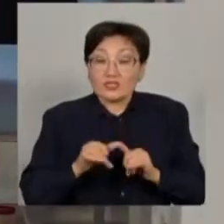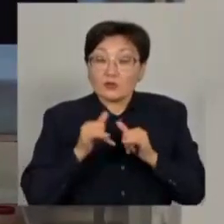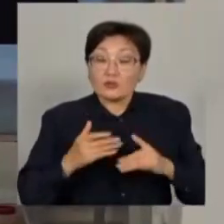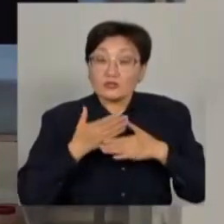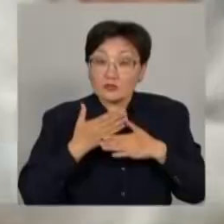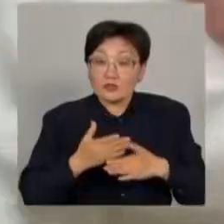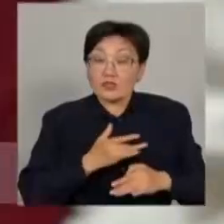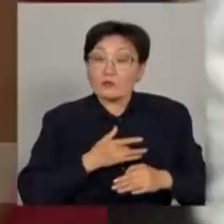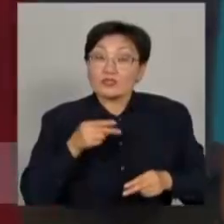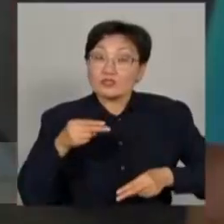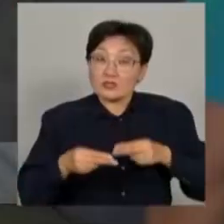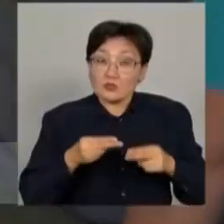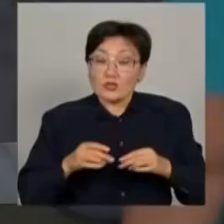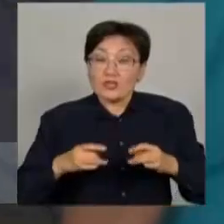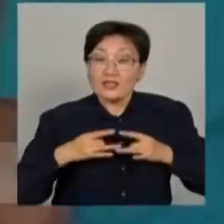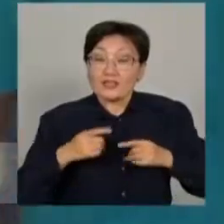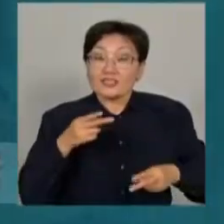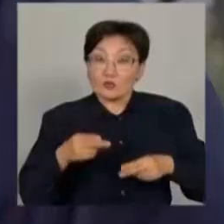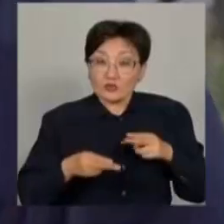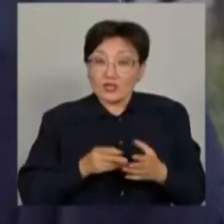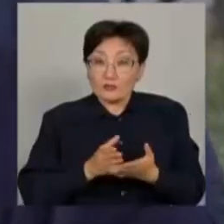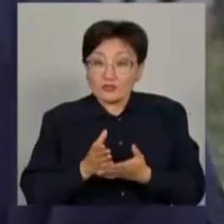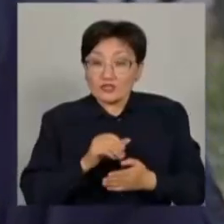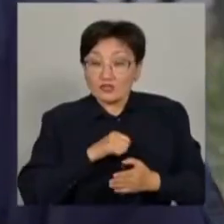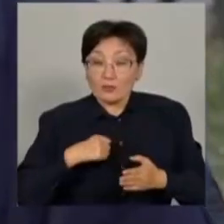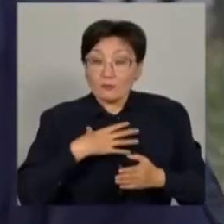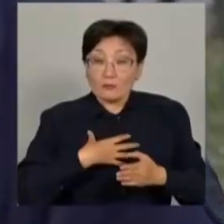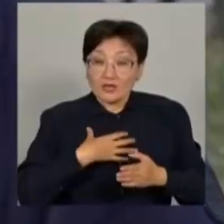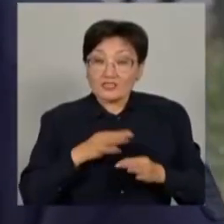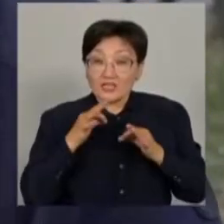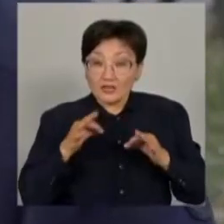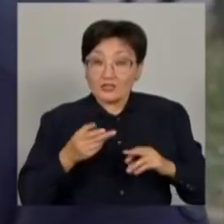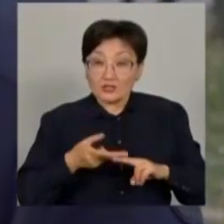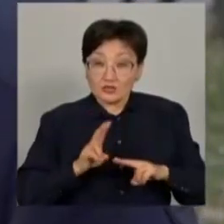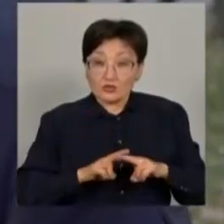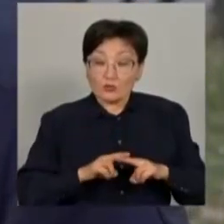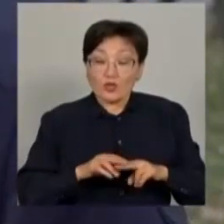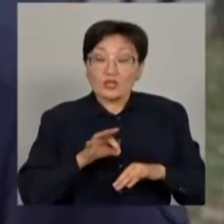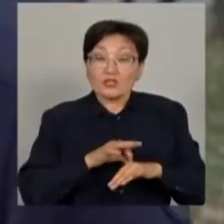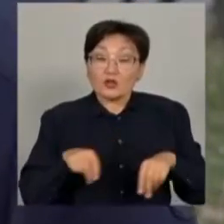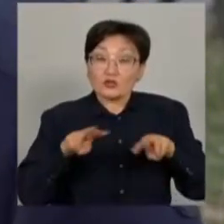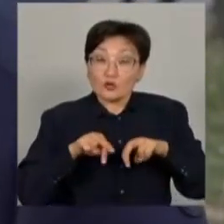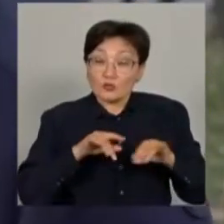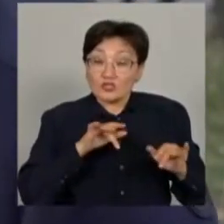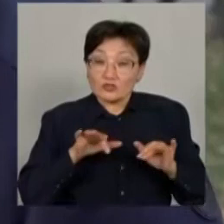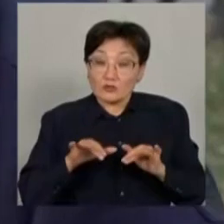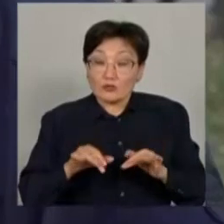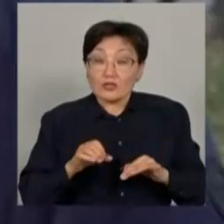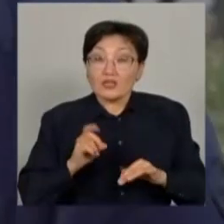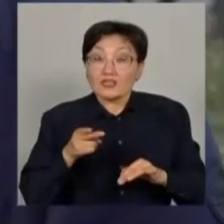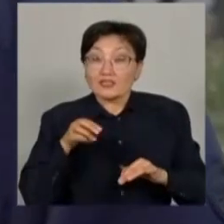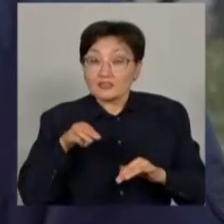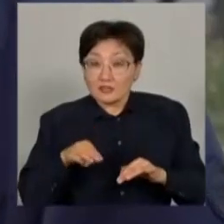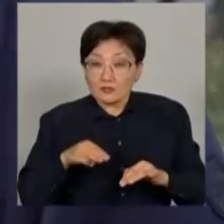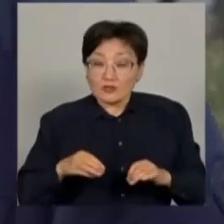бағыттар кардиохирургия мен нейрохирургия. Ең маңызды айтатын нәрсе ол мына диагностикалық шаралар, оның ішінде компьютерлық